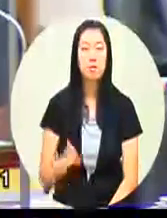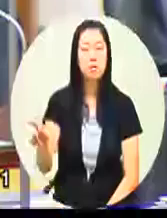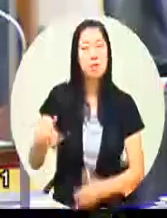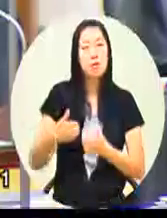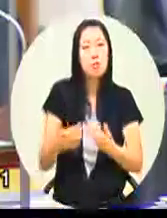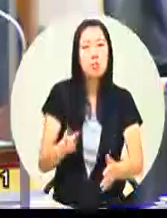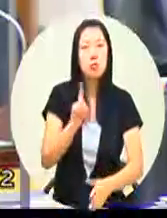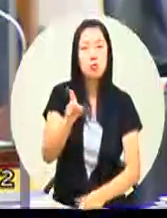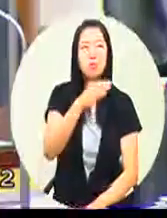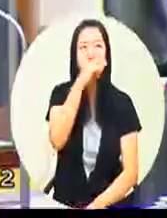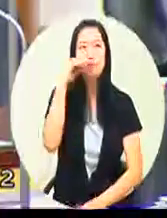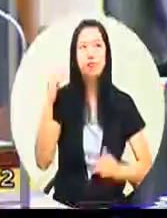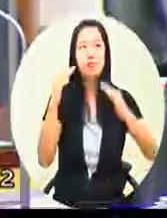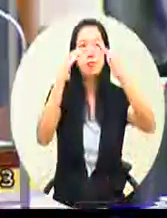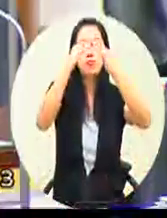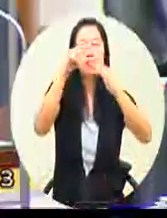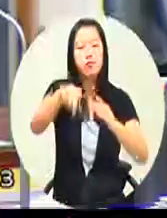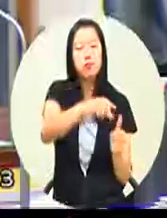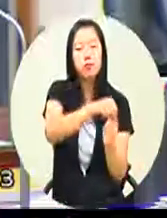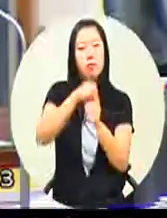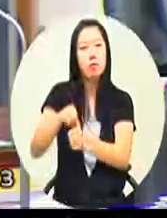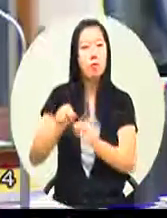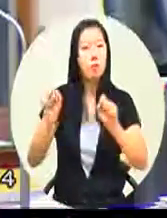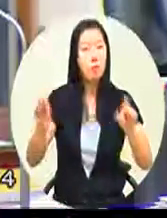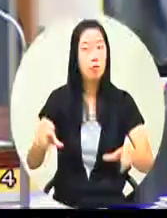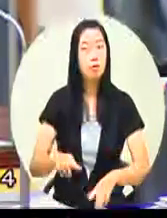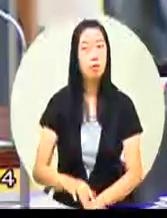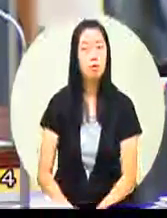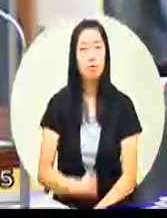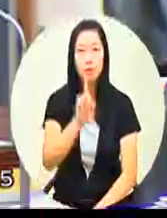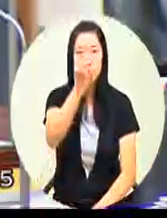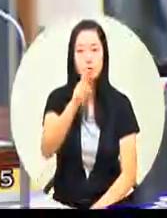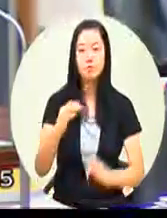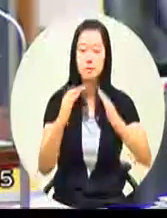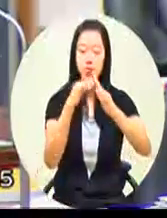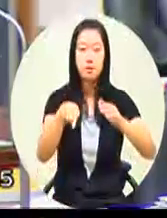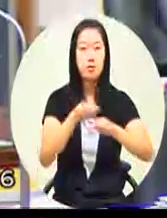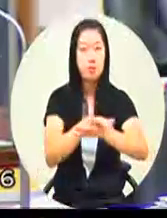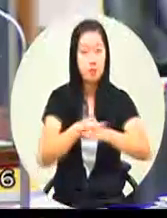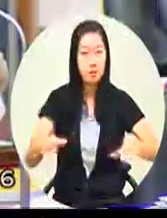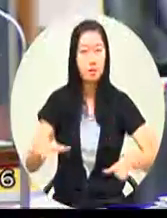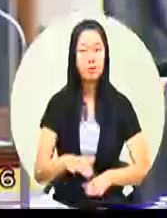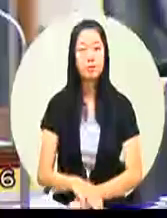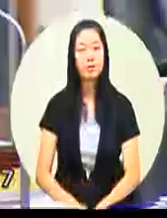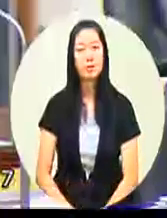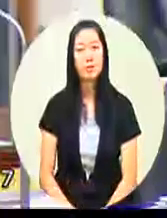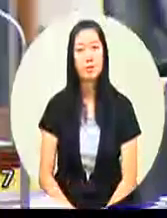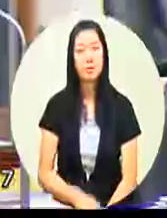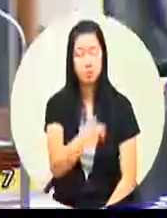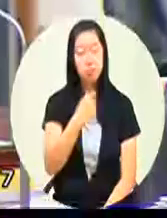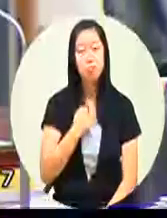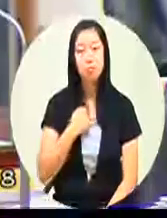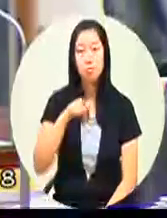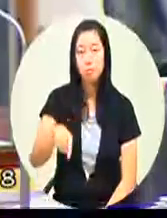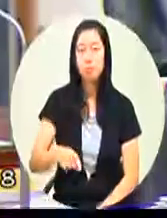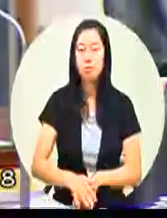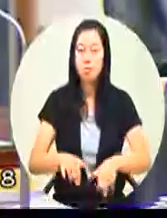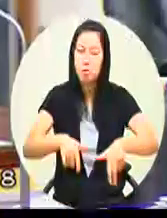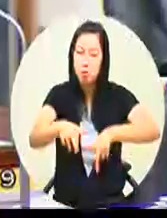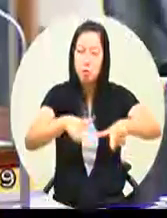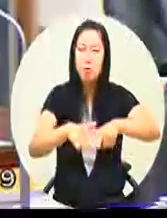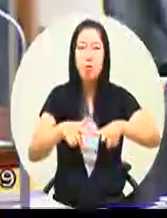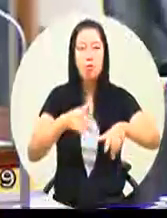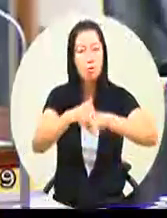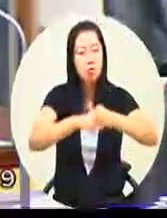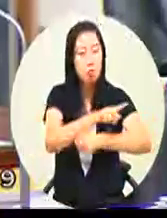常高级的一个住所，他只要一个安全的家，对的。你也知道这些流浪犬猫